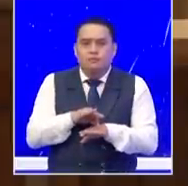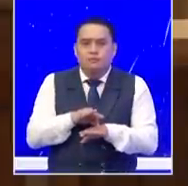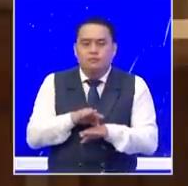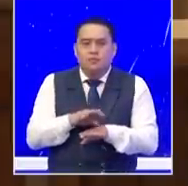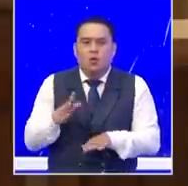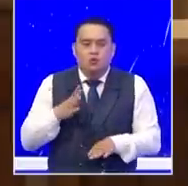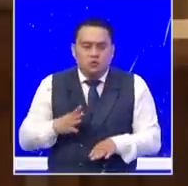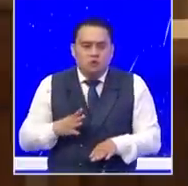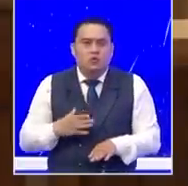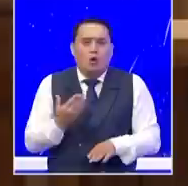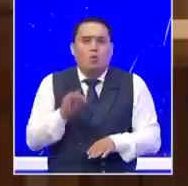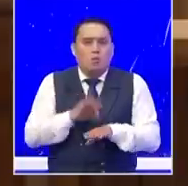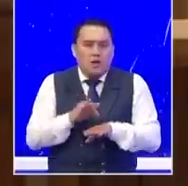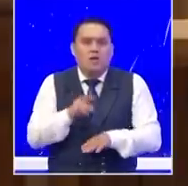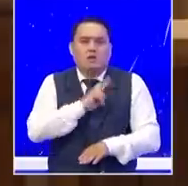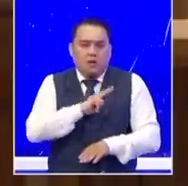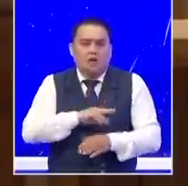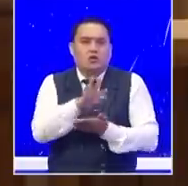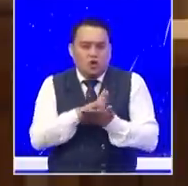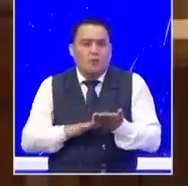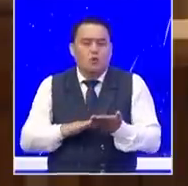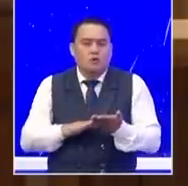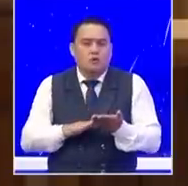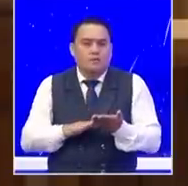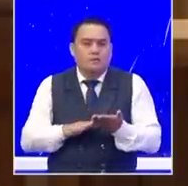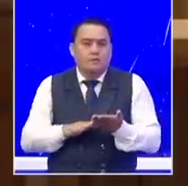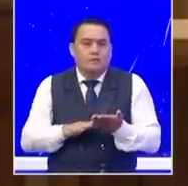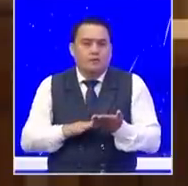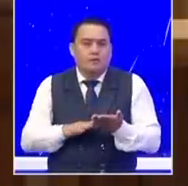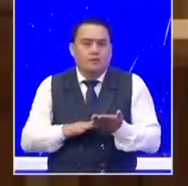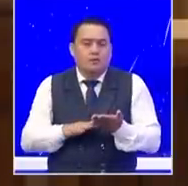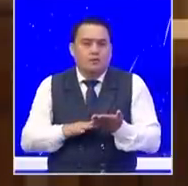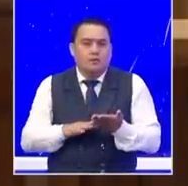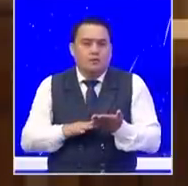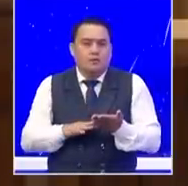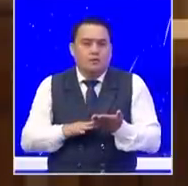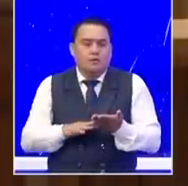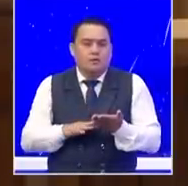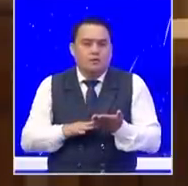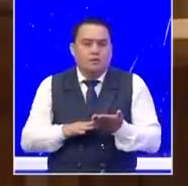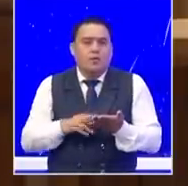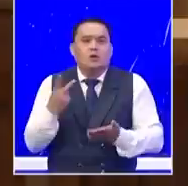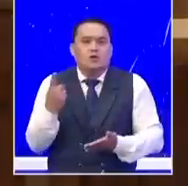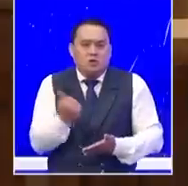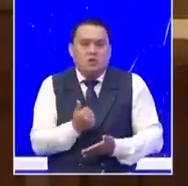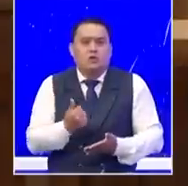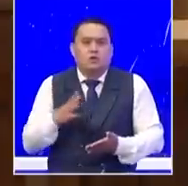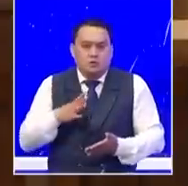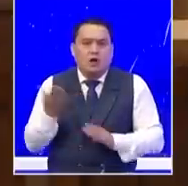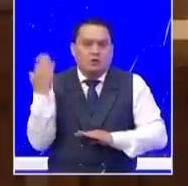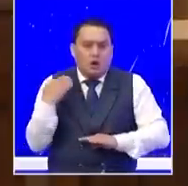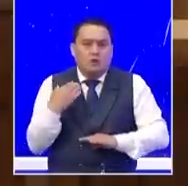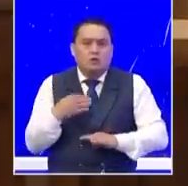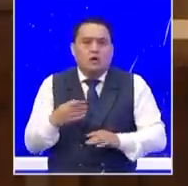Держался он сколько, хотя болел, работал. Я говорю, буквально полторы недели назад, и здесь я возле окна стоял, с